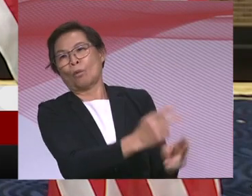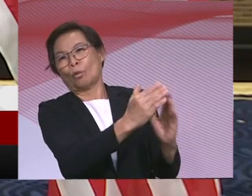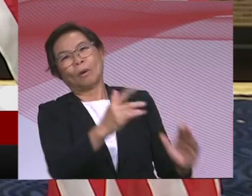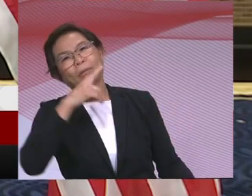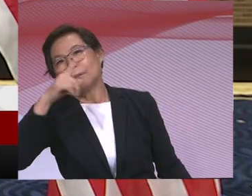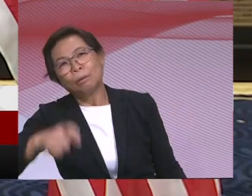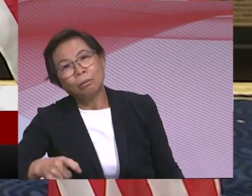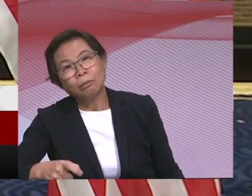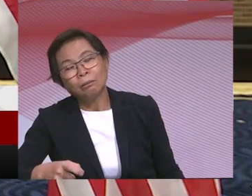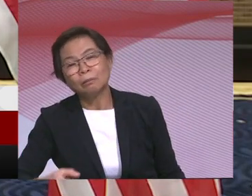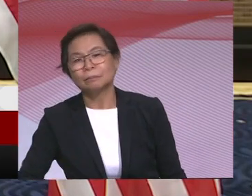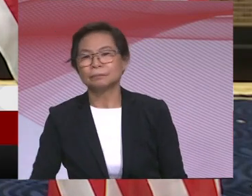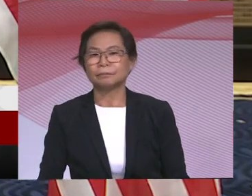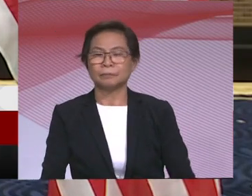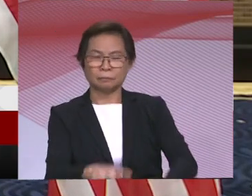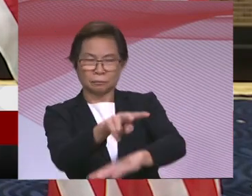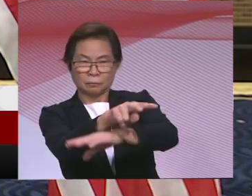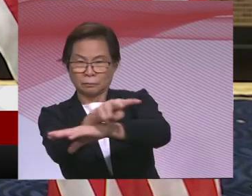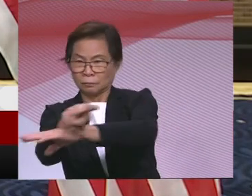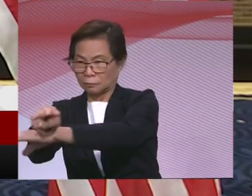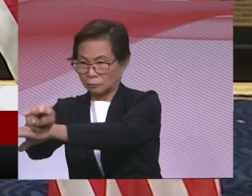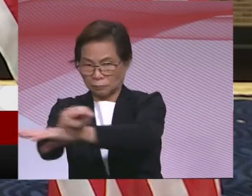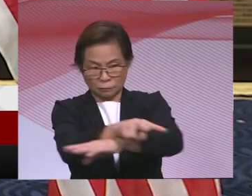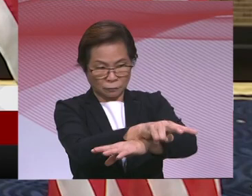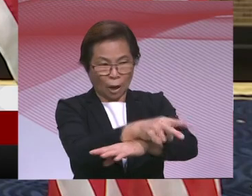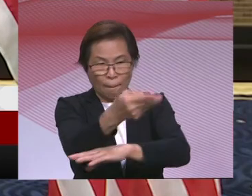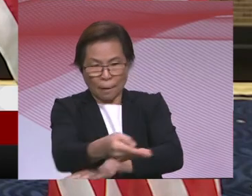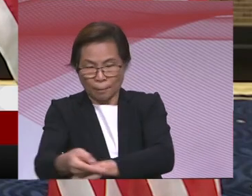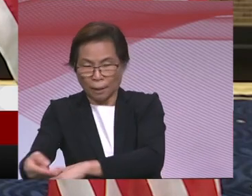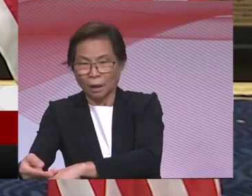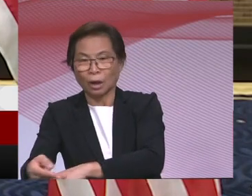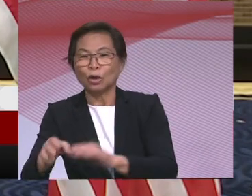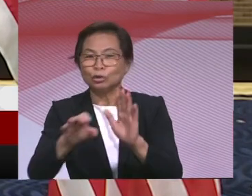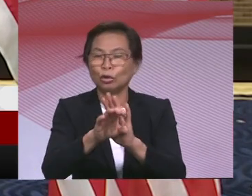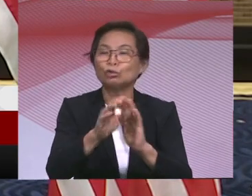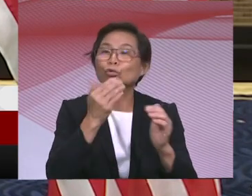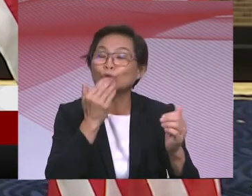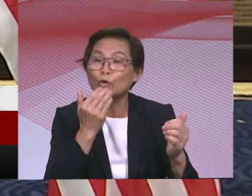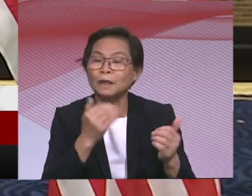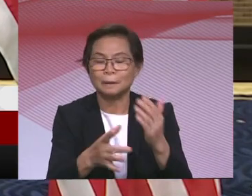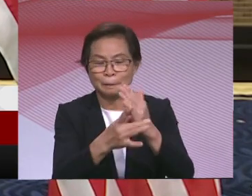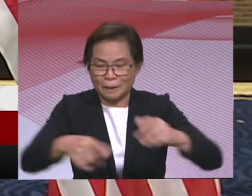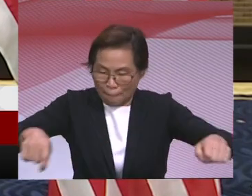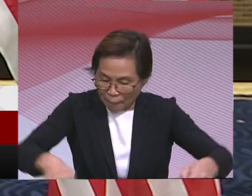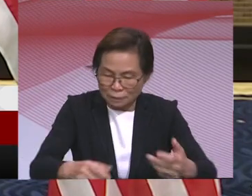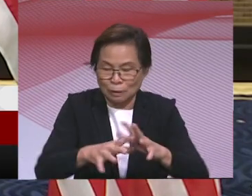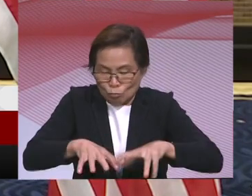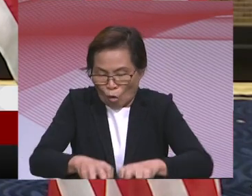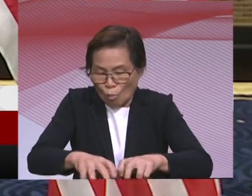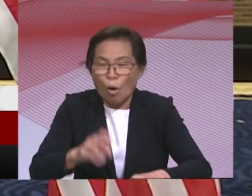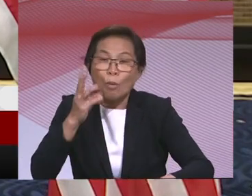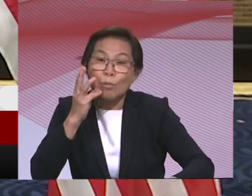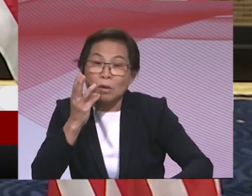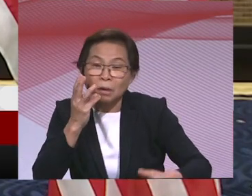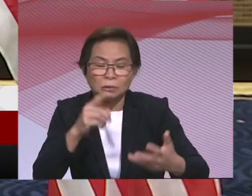diperlukan pemantauan terhadap barangan kepulauan pengguna seperti gula minyak masa tepung gandum